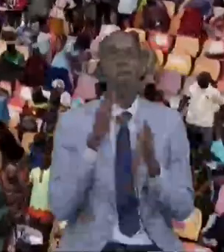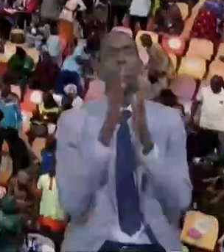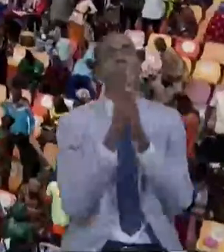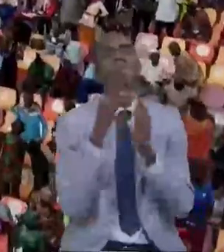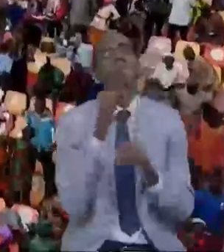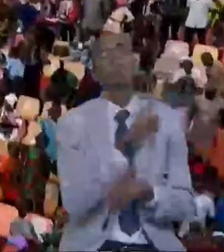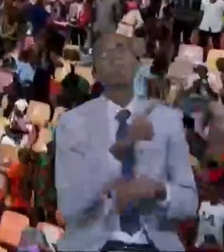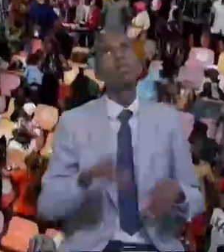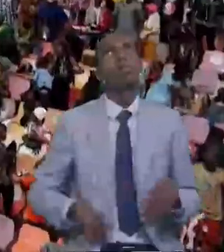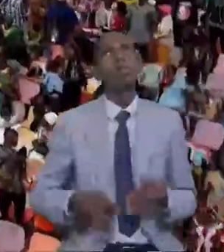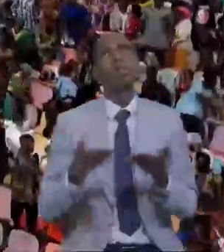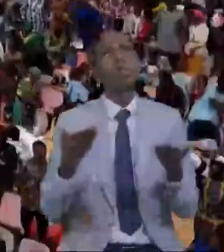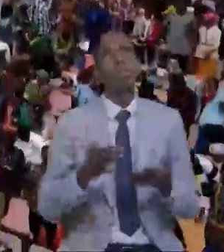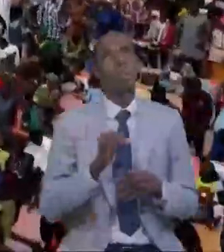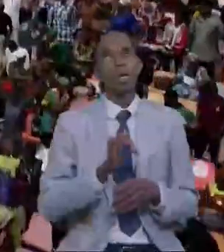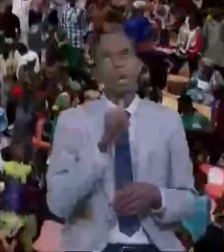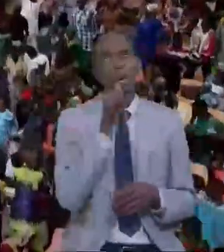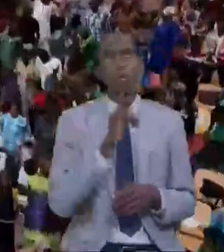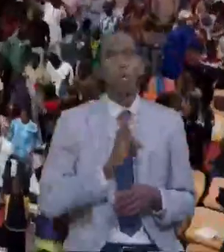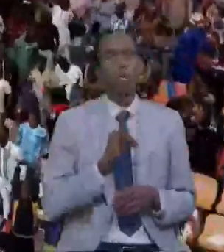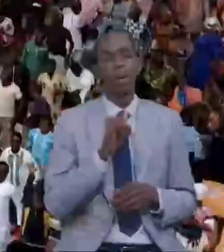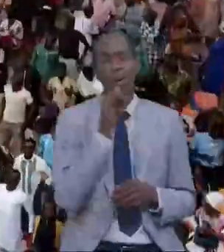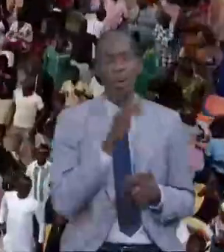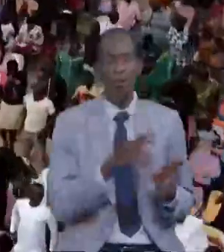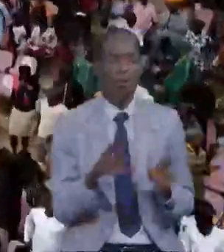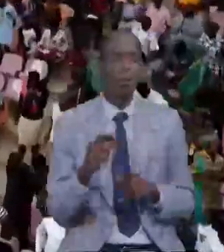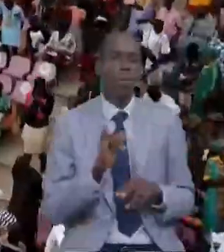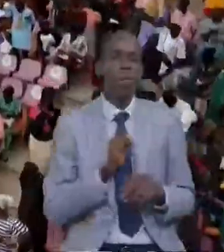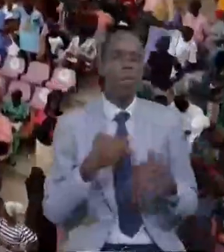J'ai entendu, j'accepte, je crois.